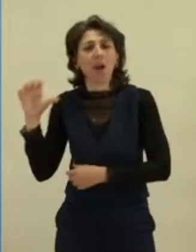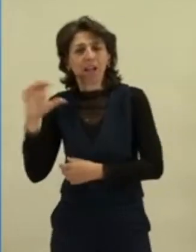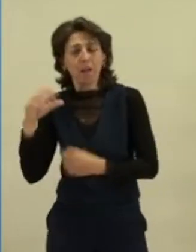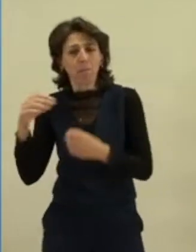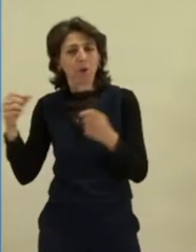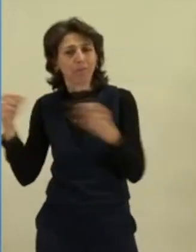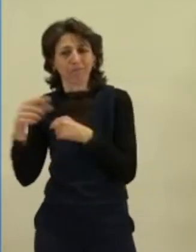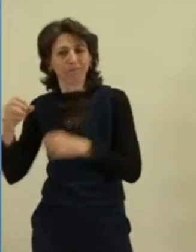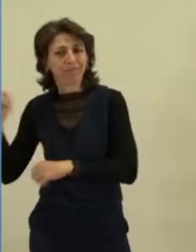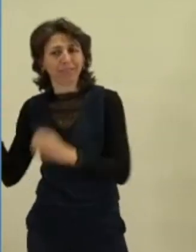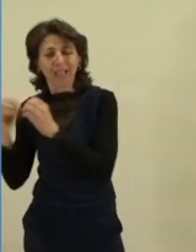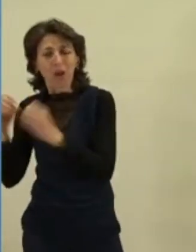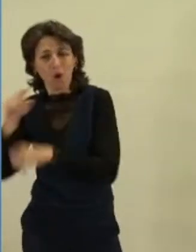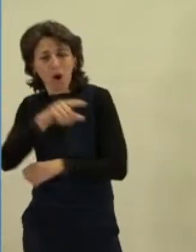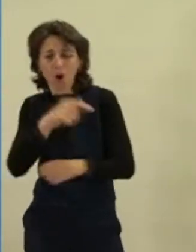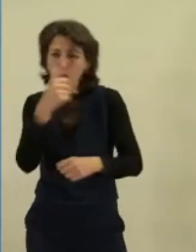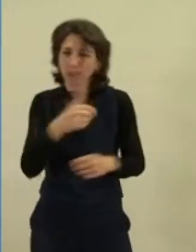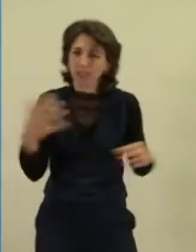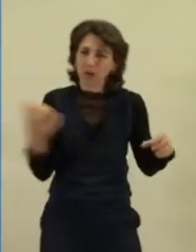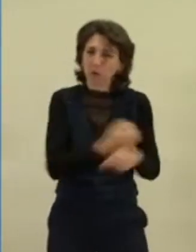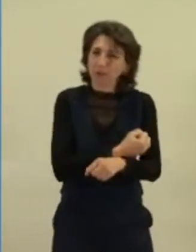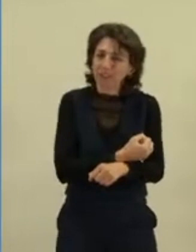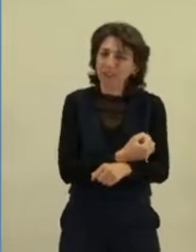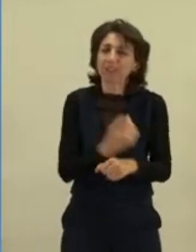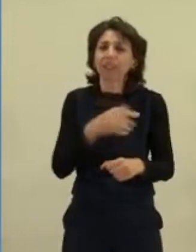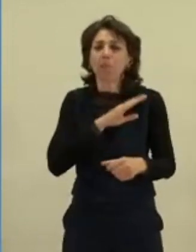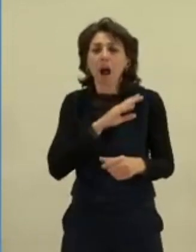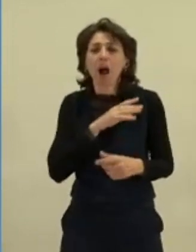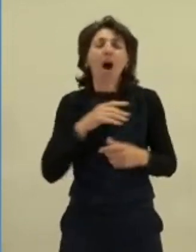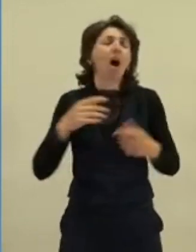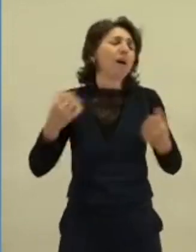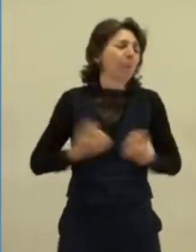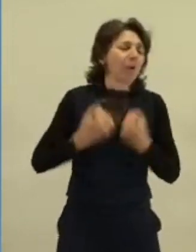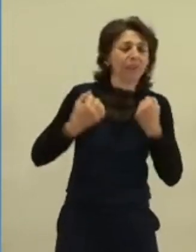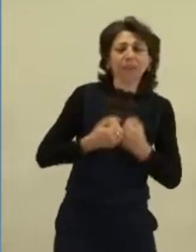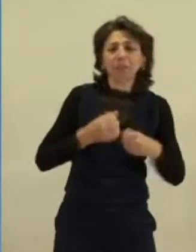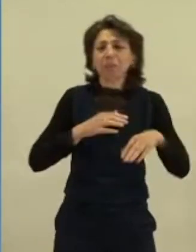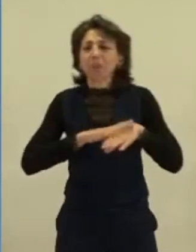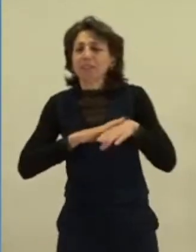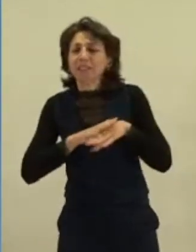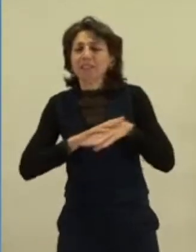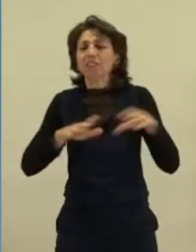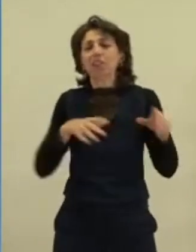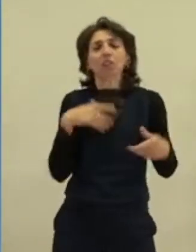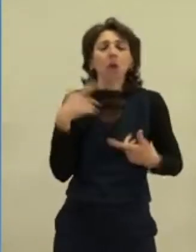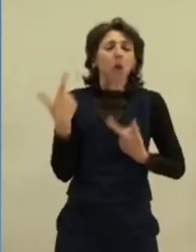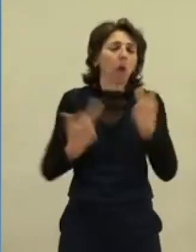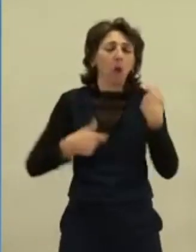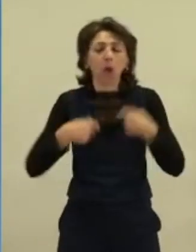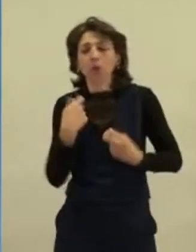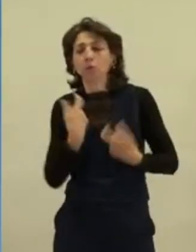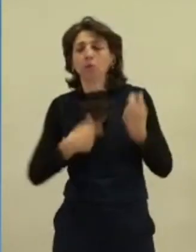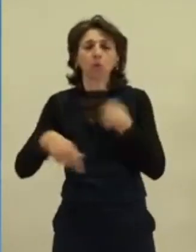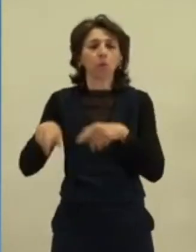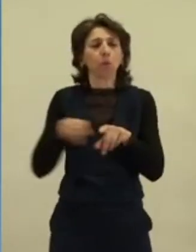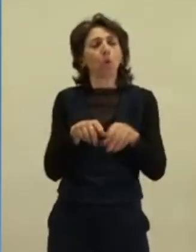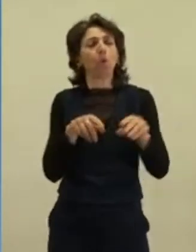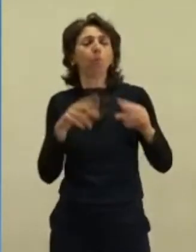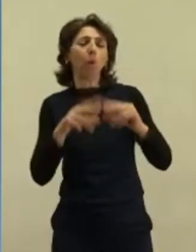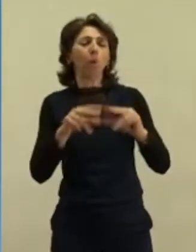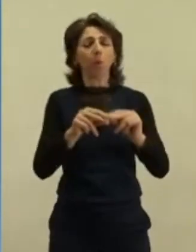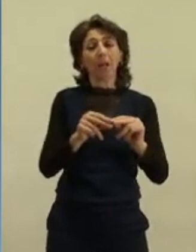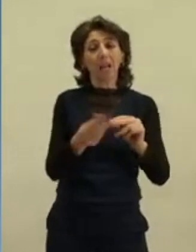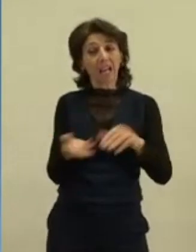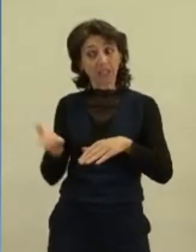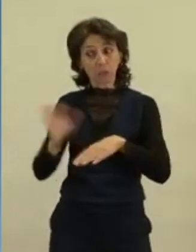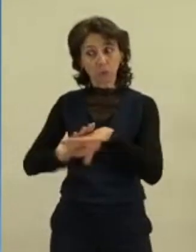du fait de campagnes politiques et de la démagogie de nombre de nos dirigeants, les Français supportent une situation qui aurait